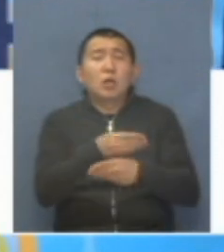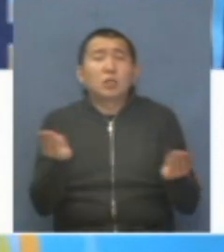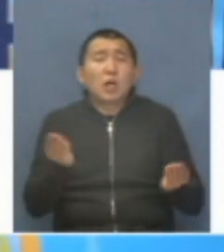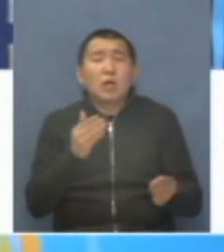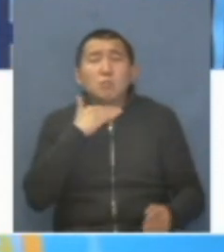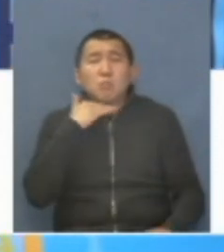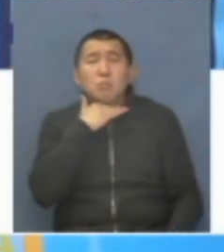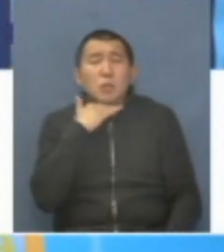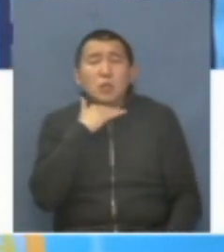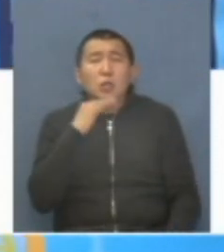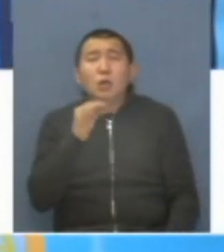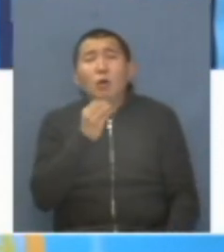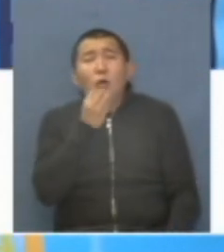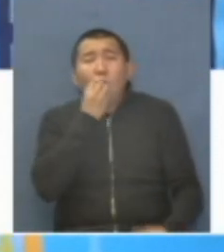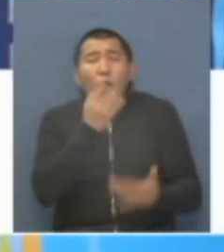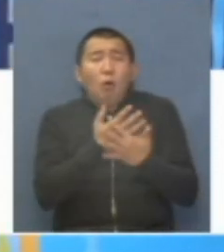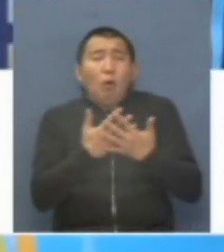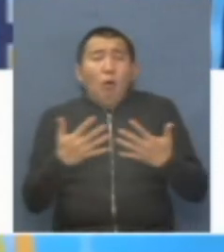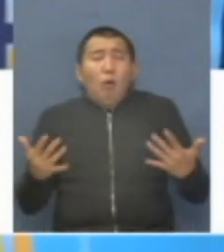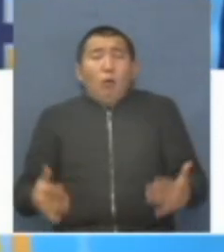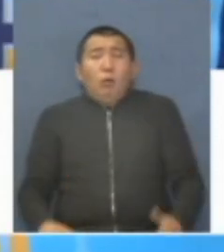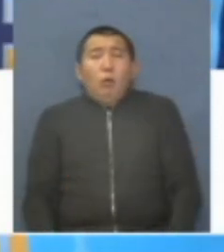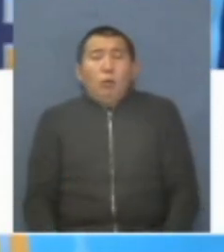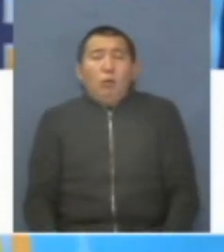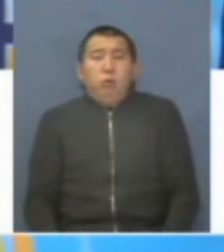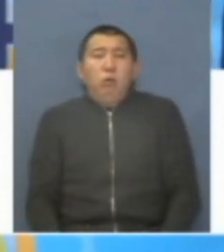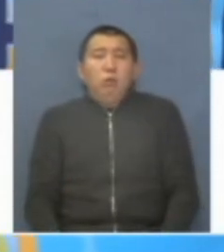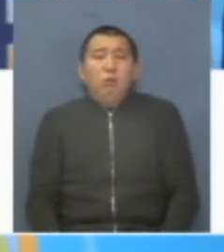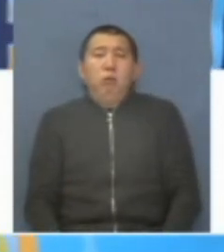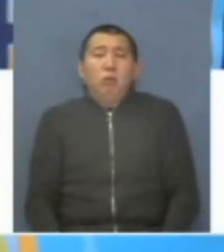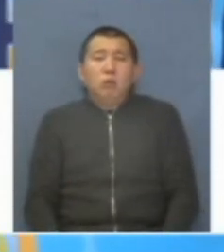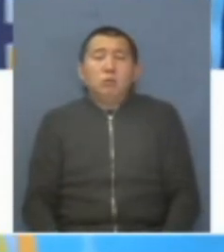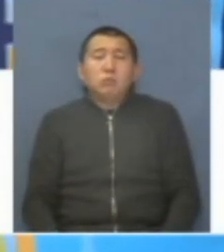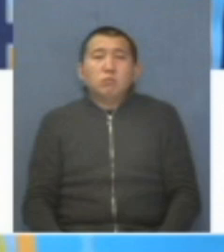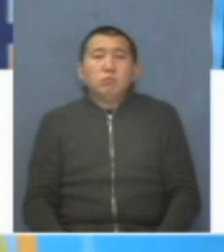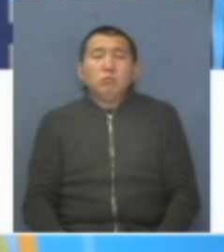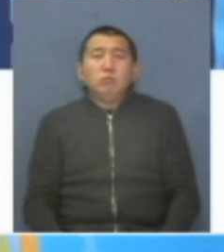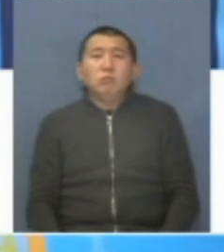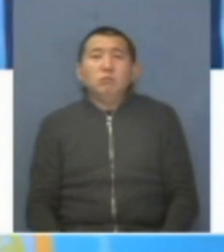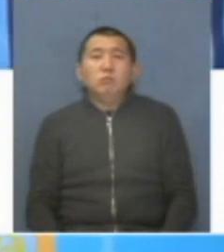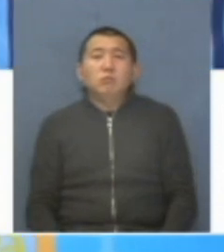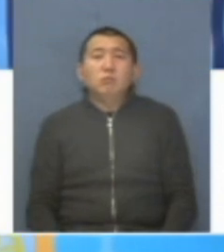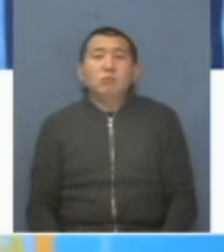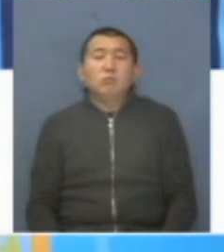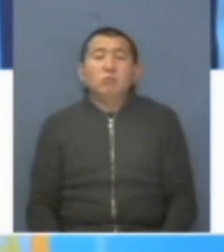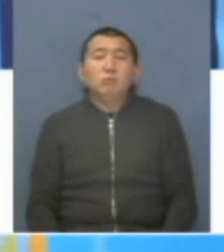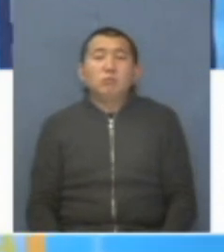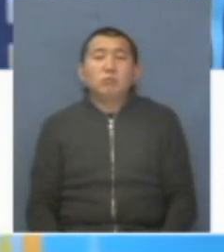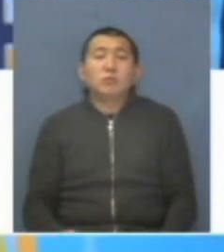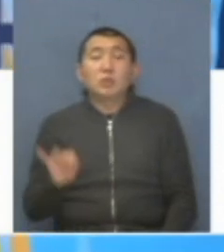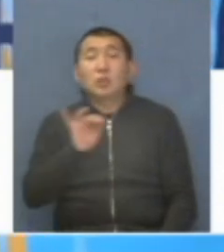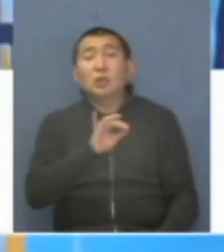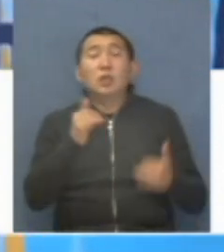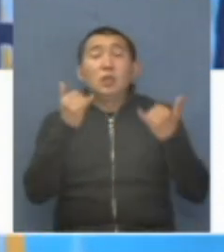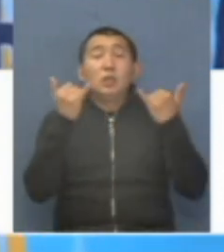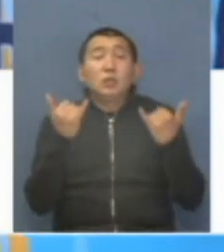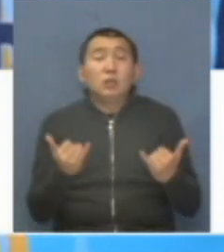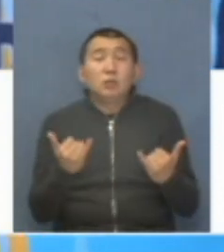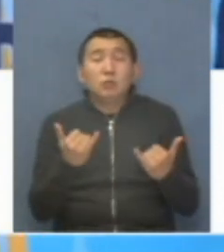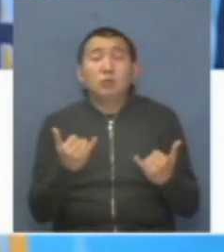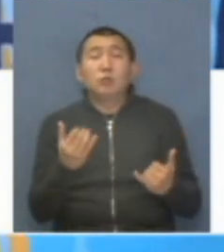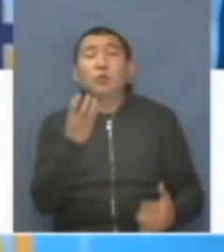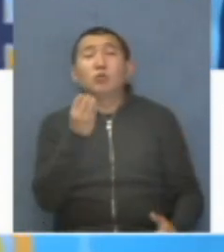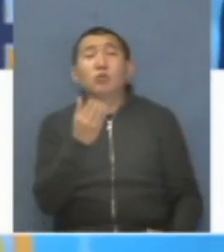только мясо, но и продовольствие ежедневного потребления. И сегодня еще мы хотим